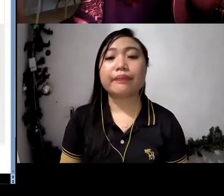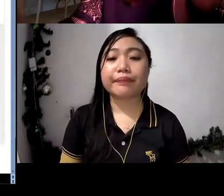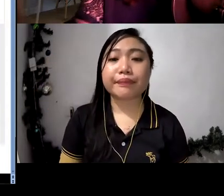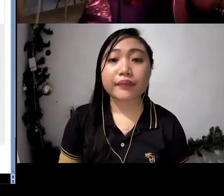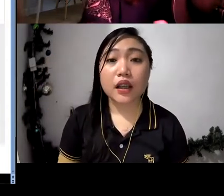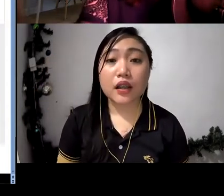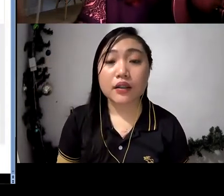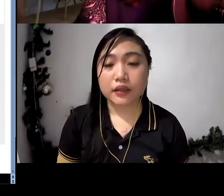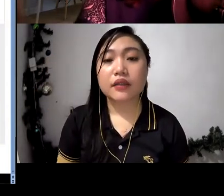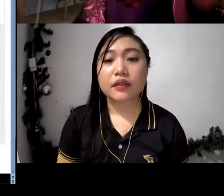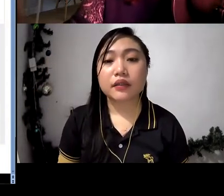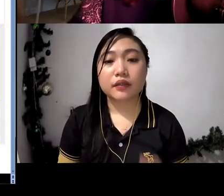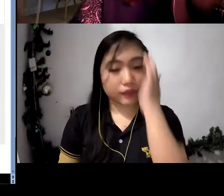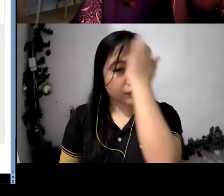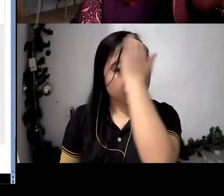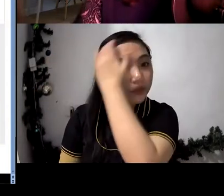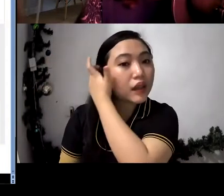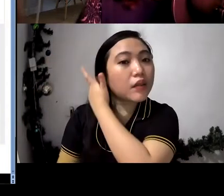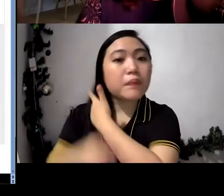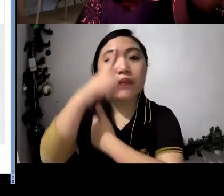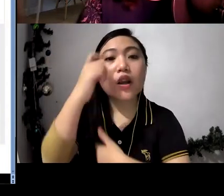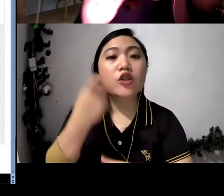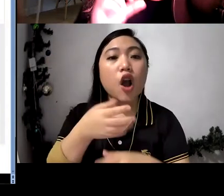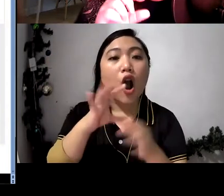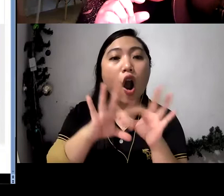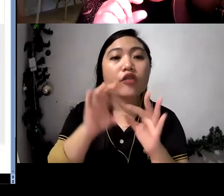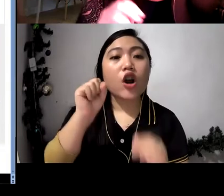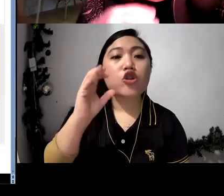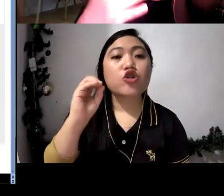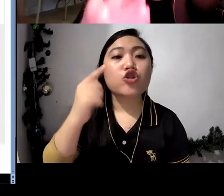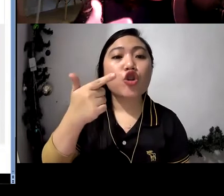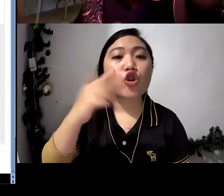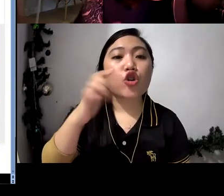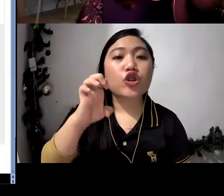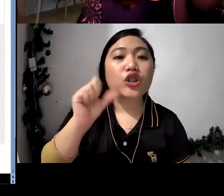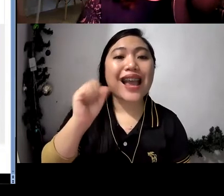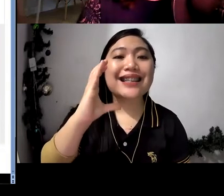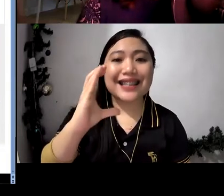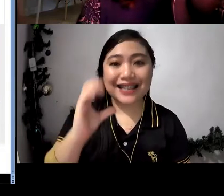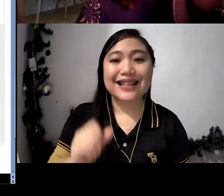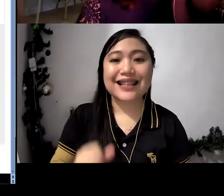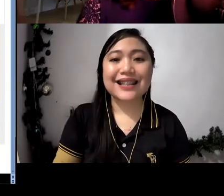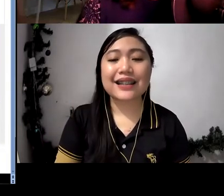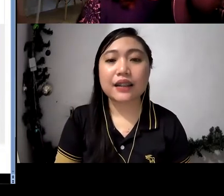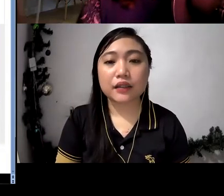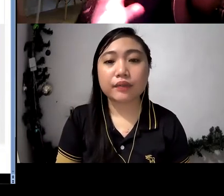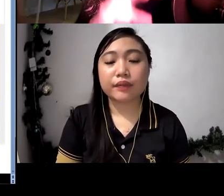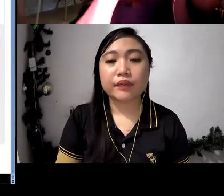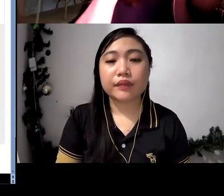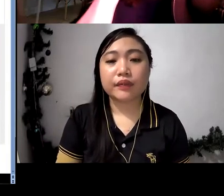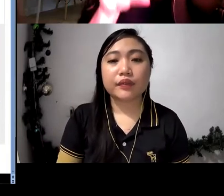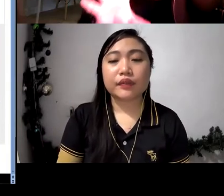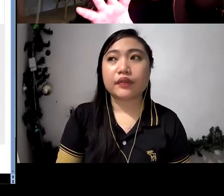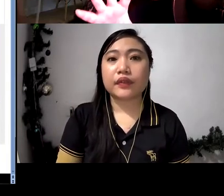now, you know, coming into this SOGSE. Lalong-lalo na yung mga bata pa lang, ano, nagtitake na sila ng mga ang kaibahan po